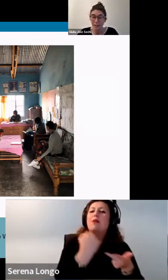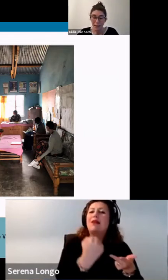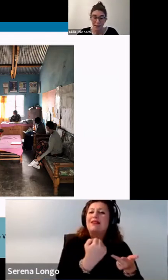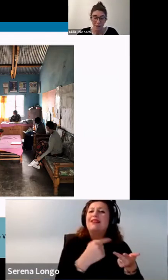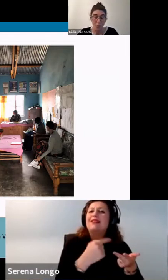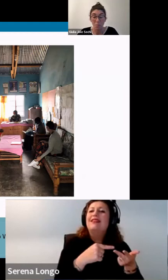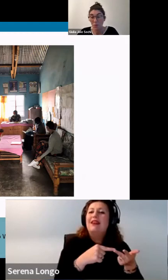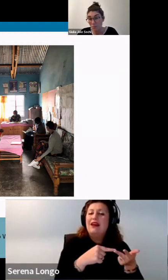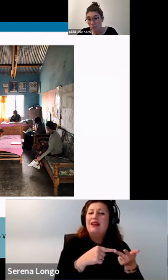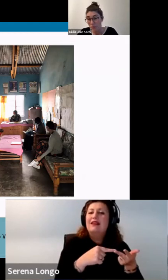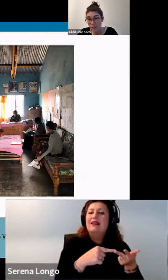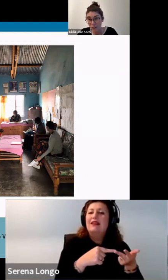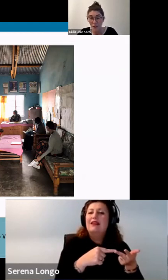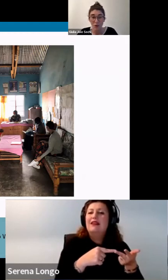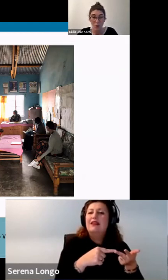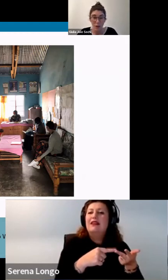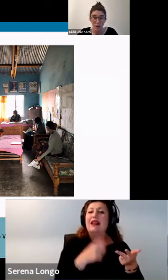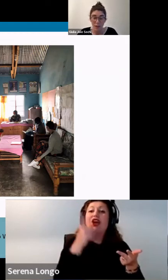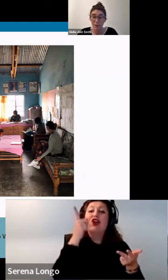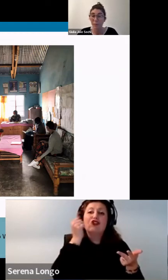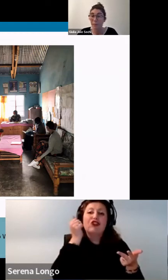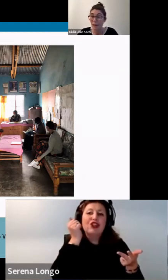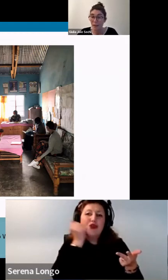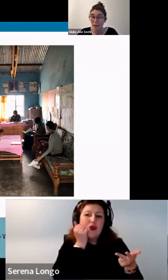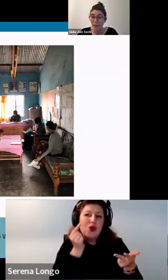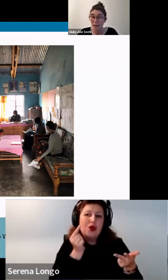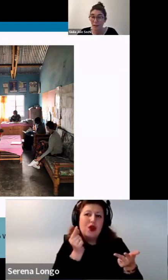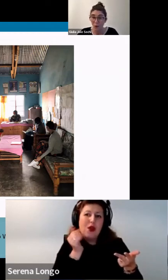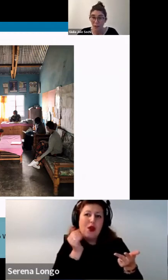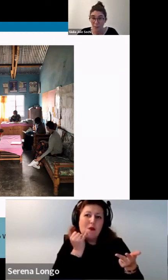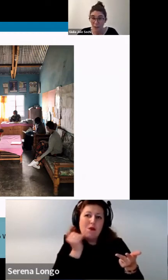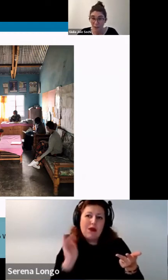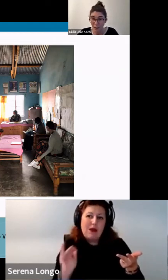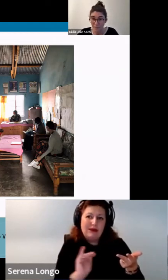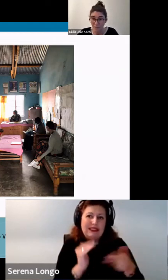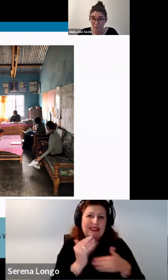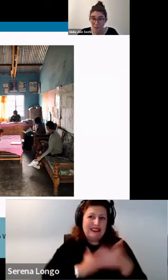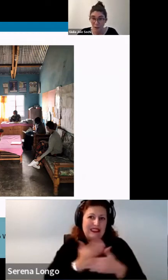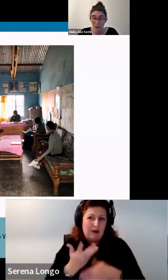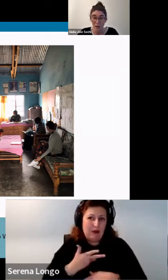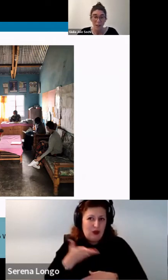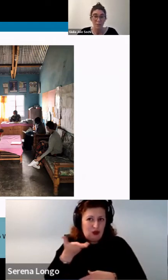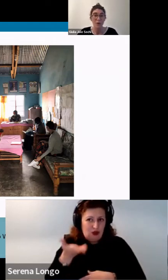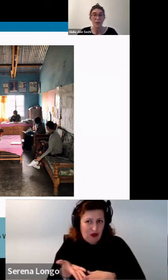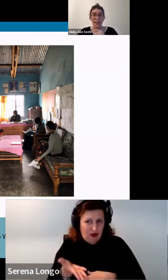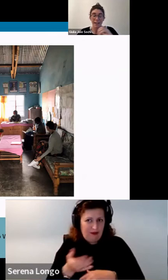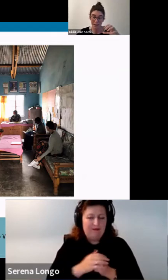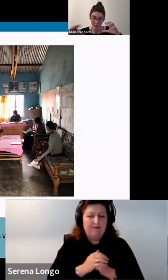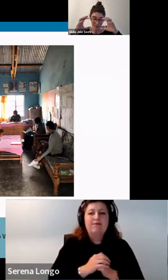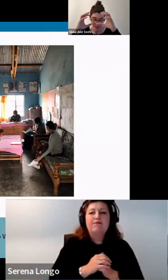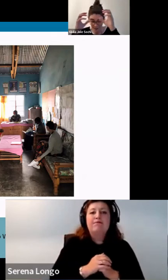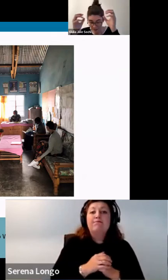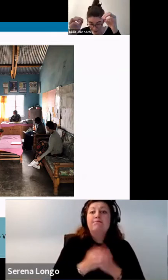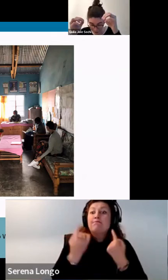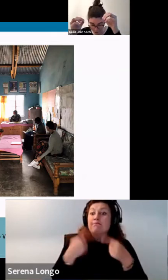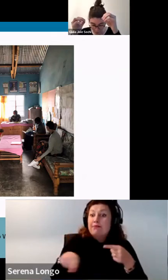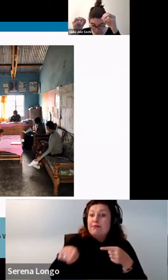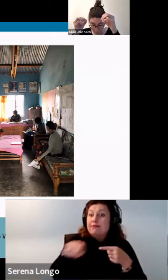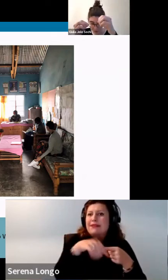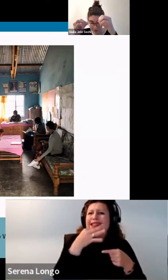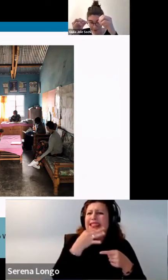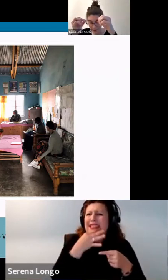rappresentante dei genitori di bambini con disabilità, in modo che